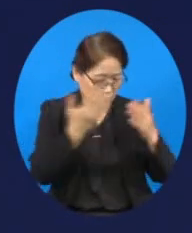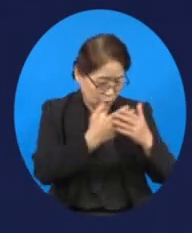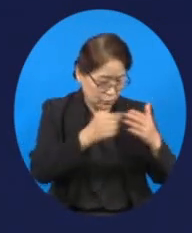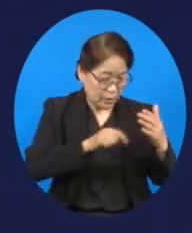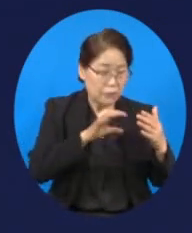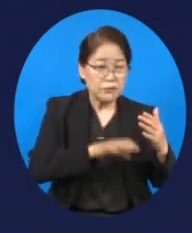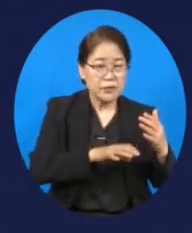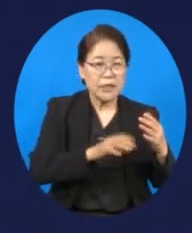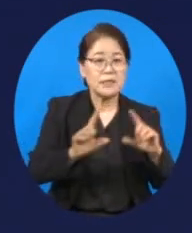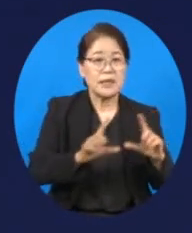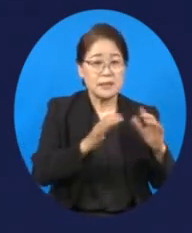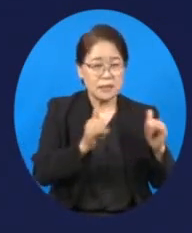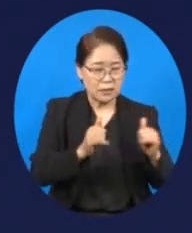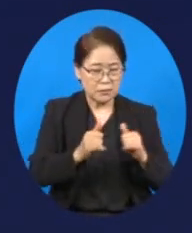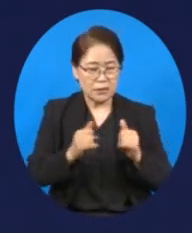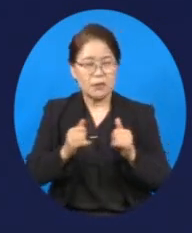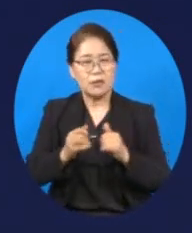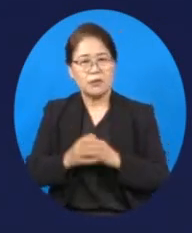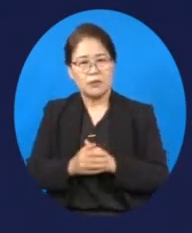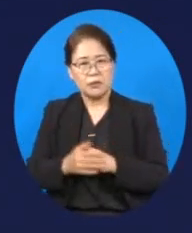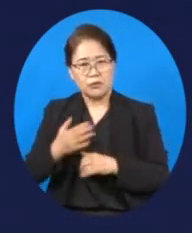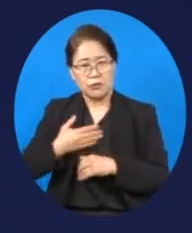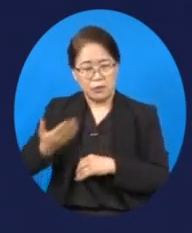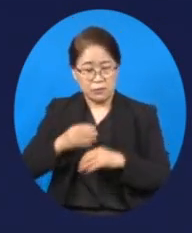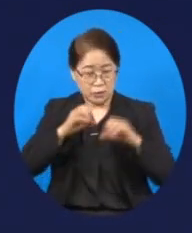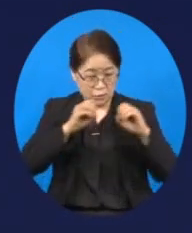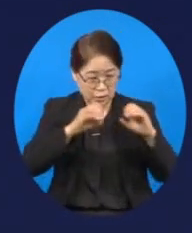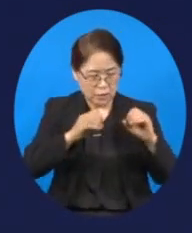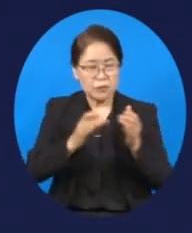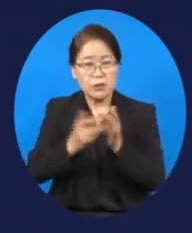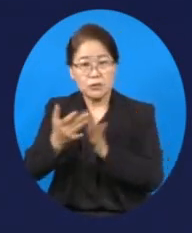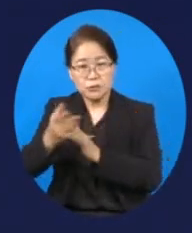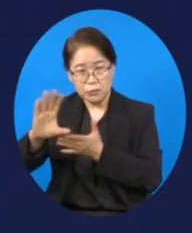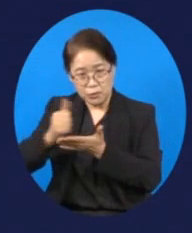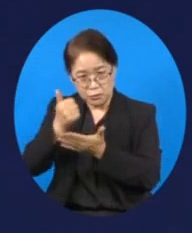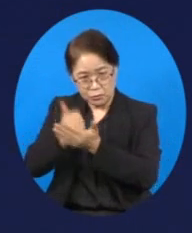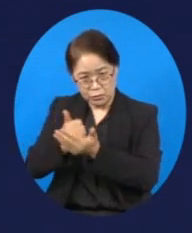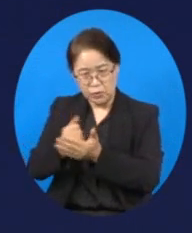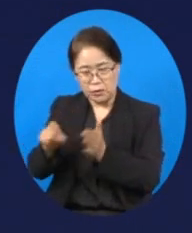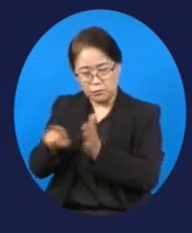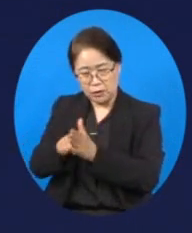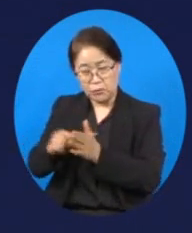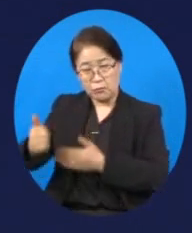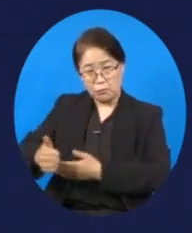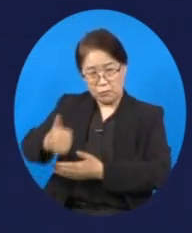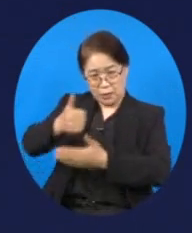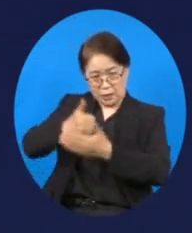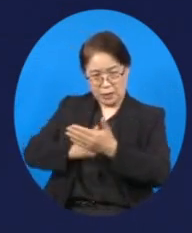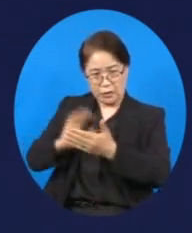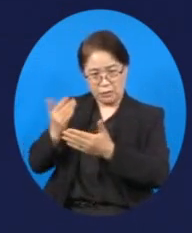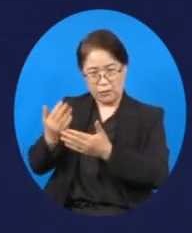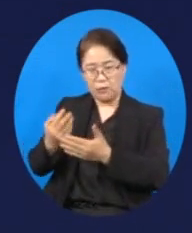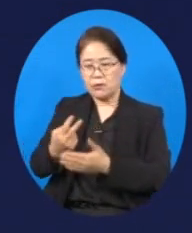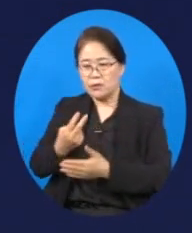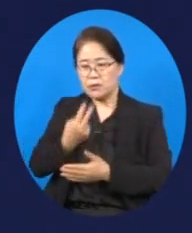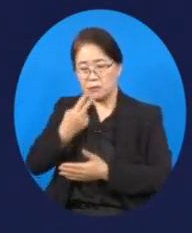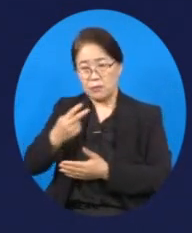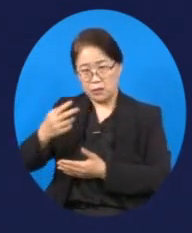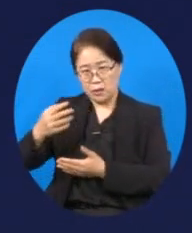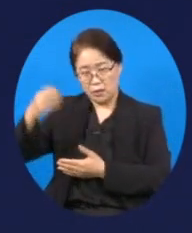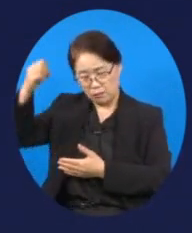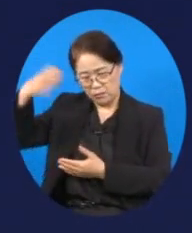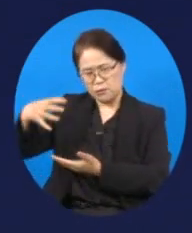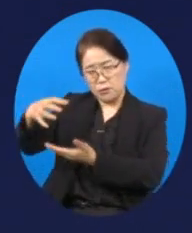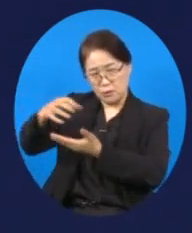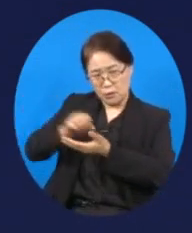전하는이 예수 그리스도의 복음을 듣고 영접하고 받아들이게 되면 생명의 빛을